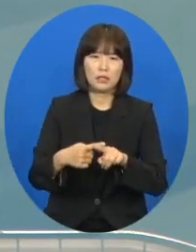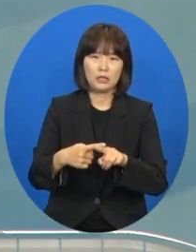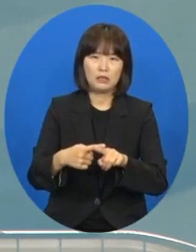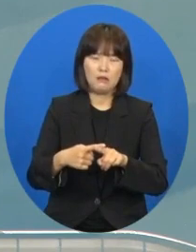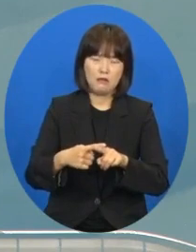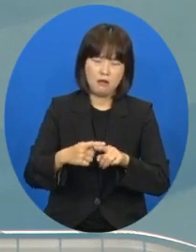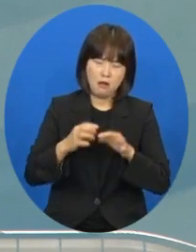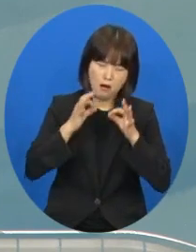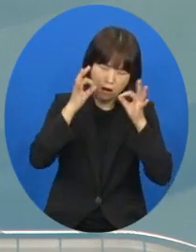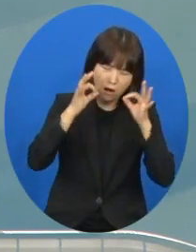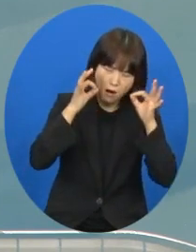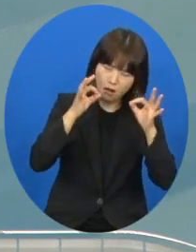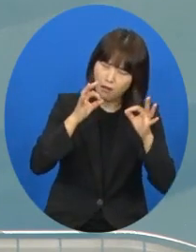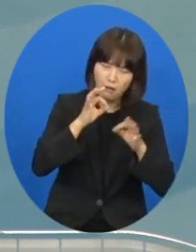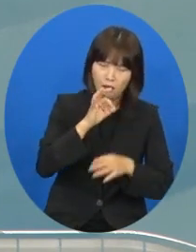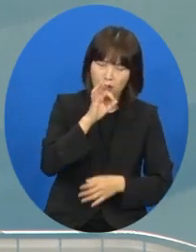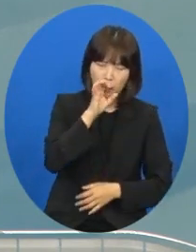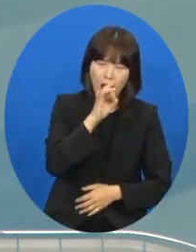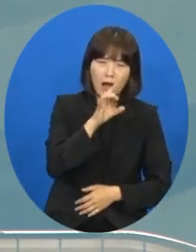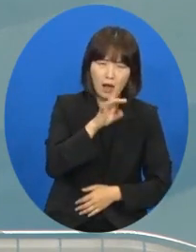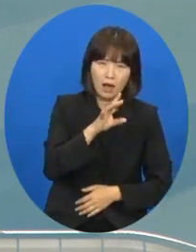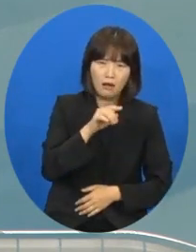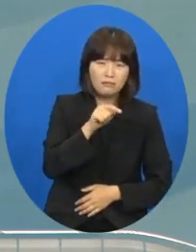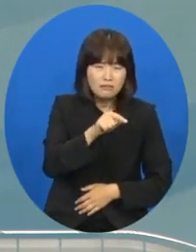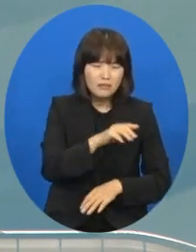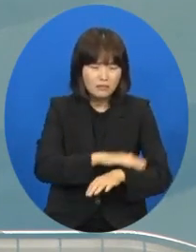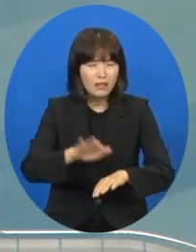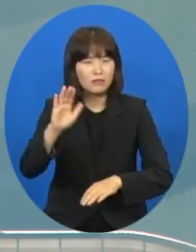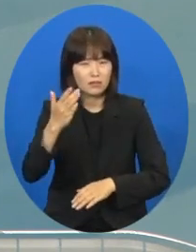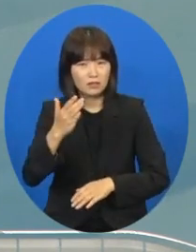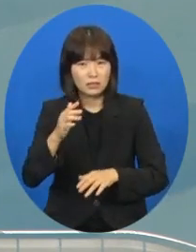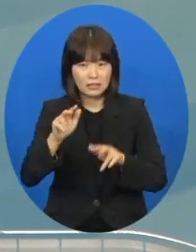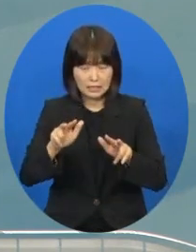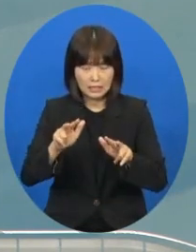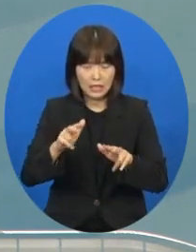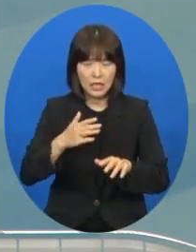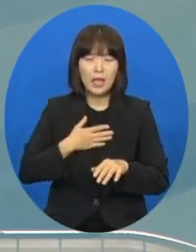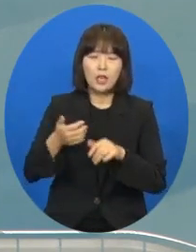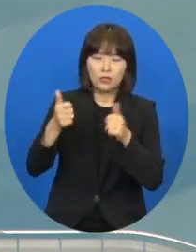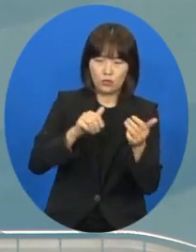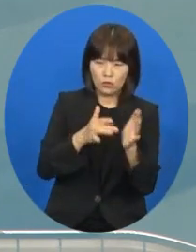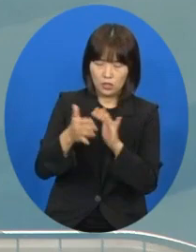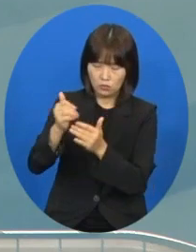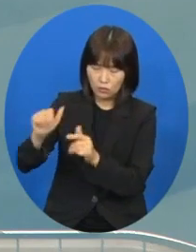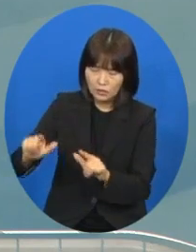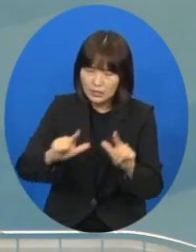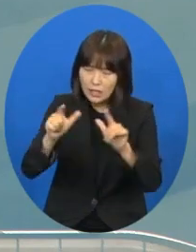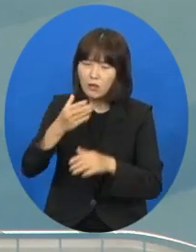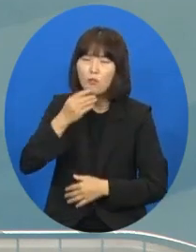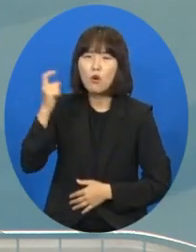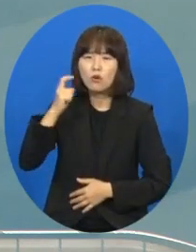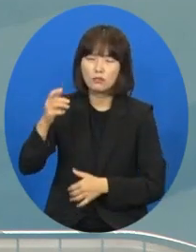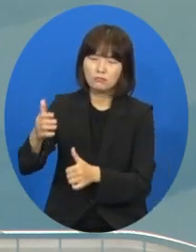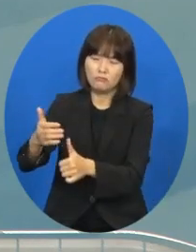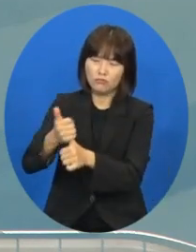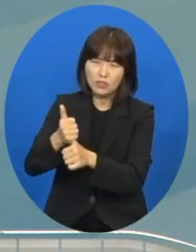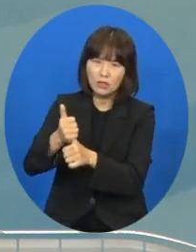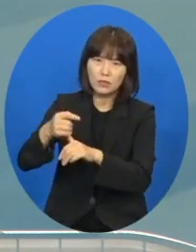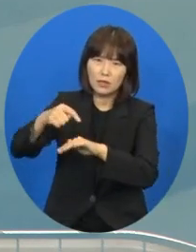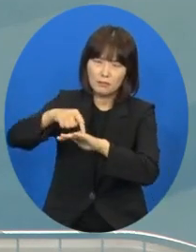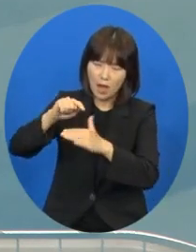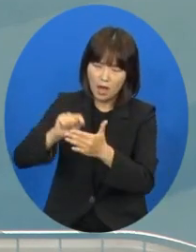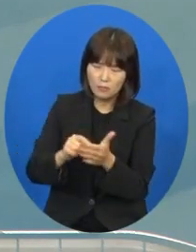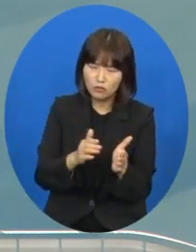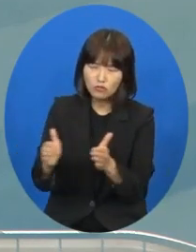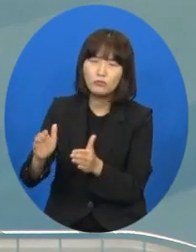됩니다. 잘 된 거예요. 이제는 진짜 나는 죽고 예수로 사는 그 복음 붙잡을 마음 바탕의